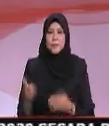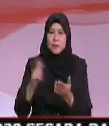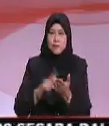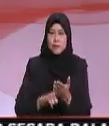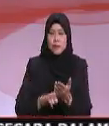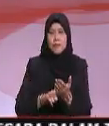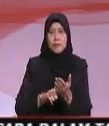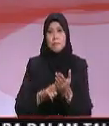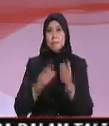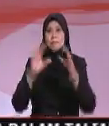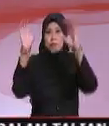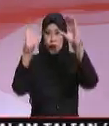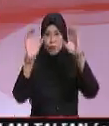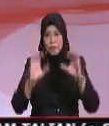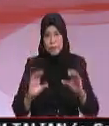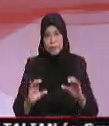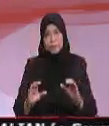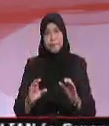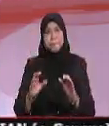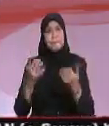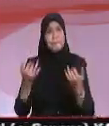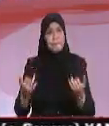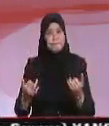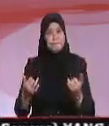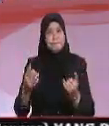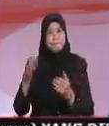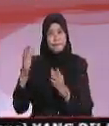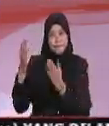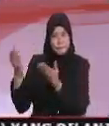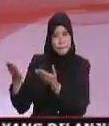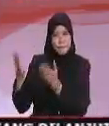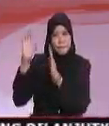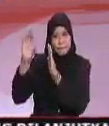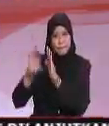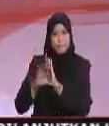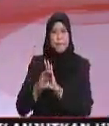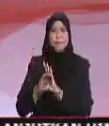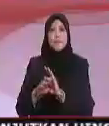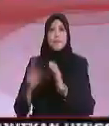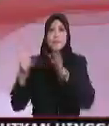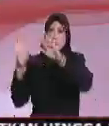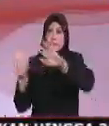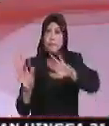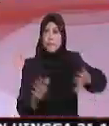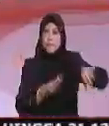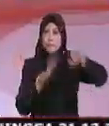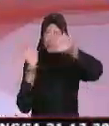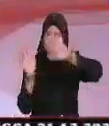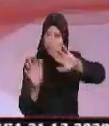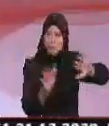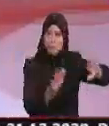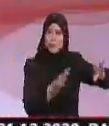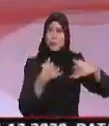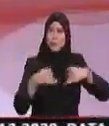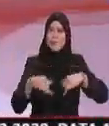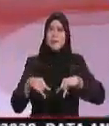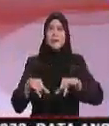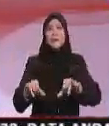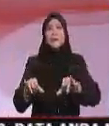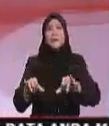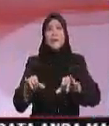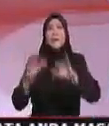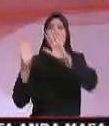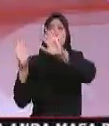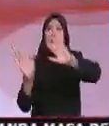dengan melihat terlebih dahulu pada paparan imej carta angin semasa. Mana diperhatikan keadaan angin di rantau negara masih lagi dipengaruhi